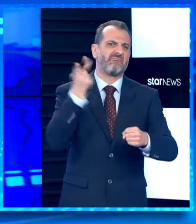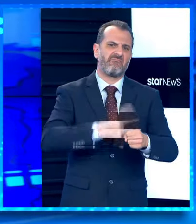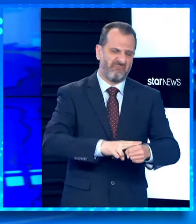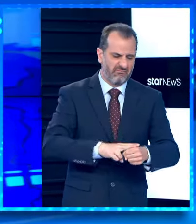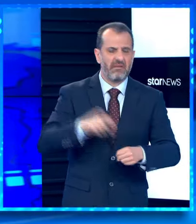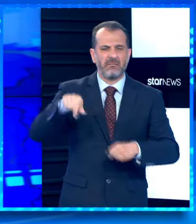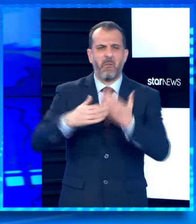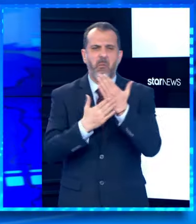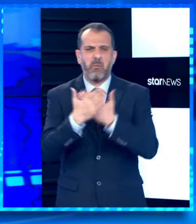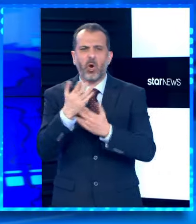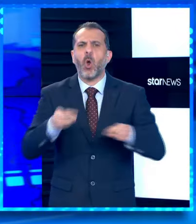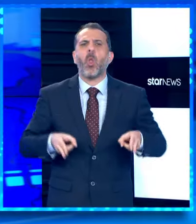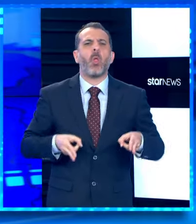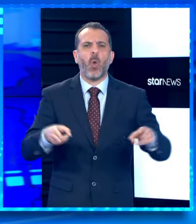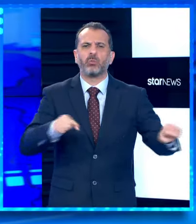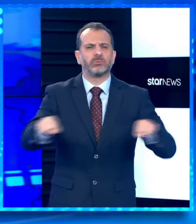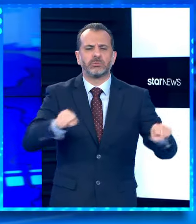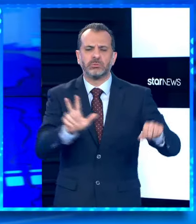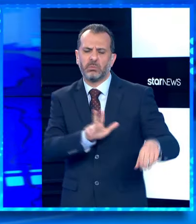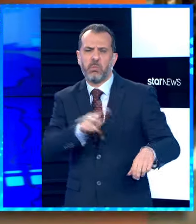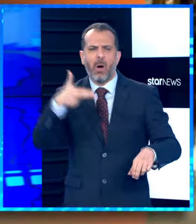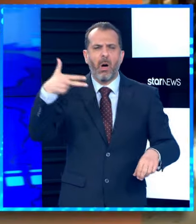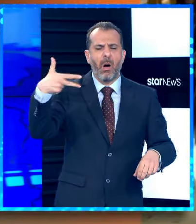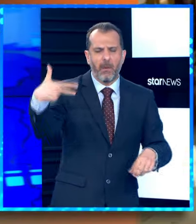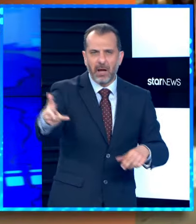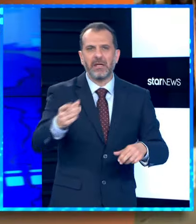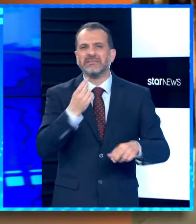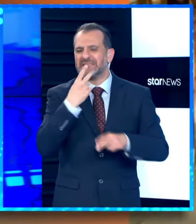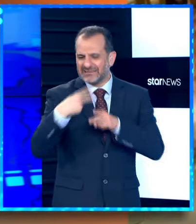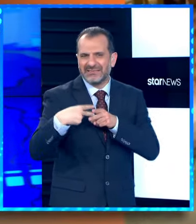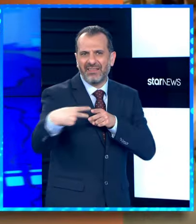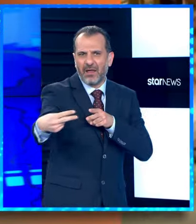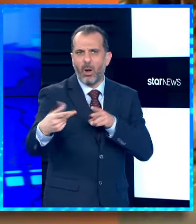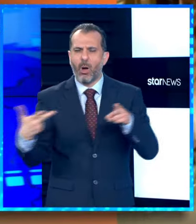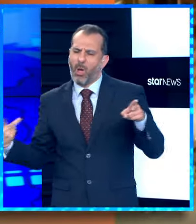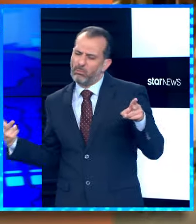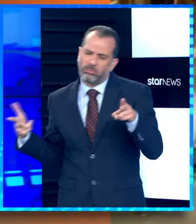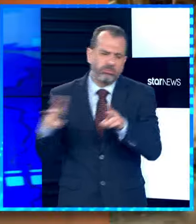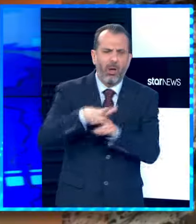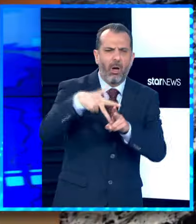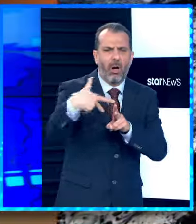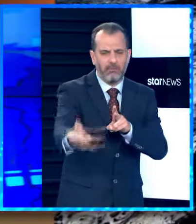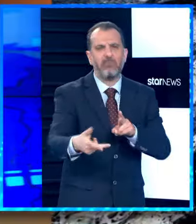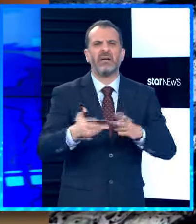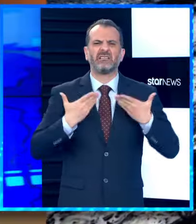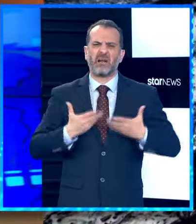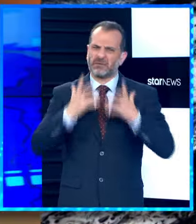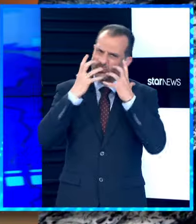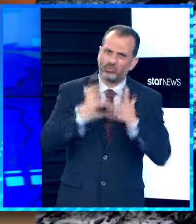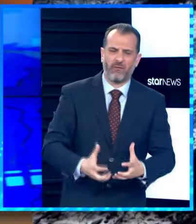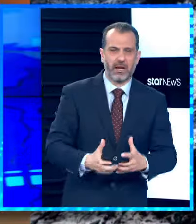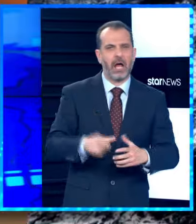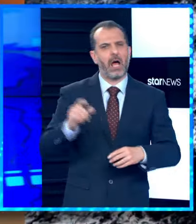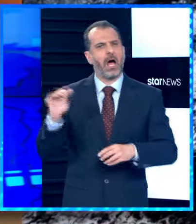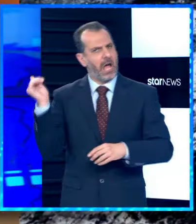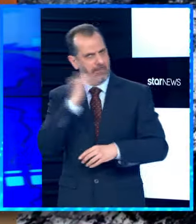μηχανής έχασε τον έλεγχο, ανετράπη και προσέκρουσε στη διαχωριστική νησίδα με αποτέλεσμα να τραυματιστεί θανάσιμα. Οι